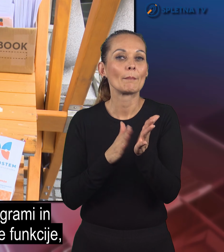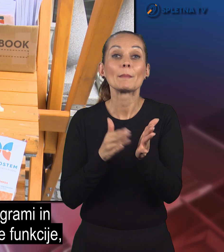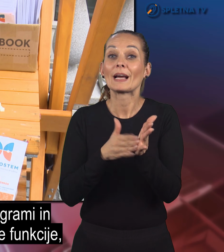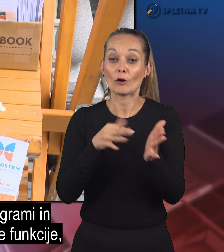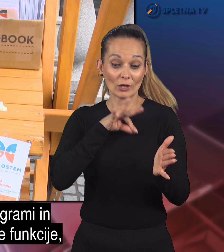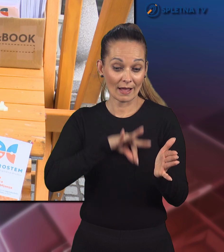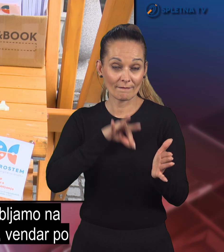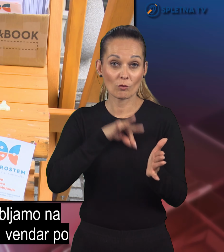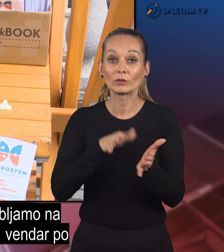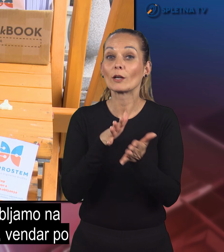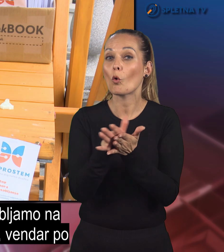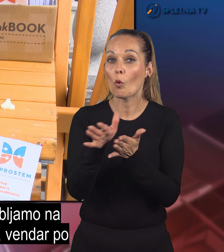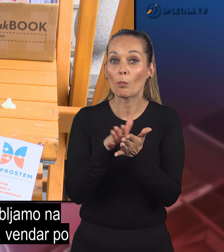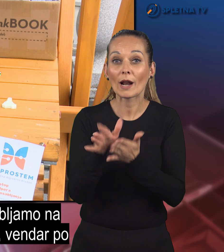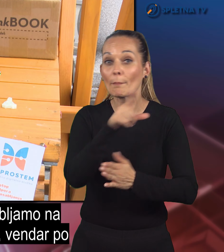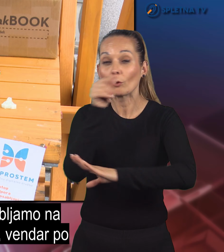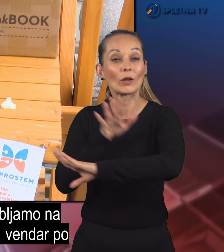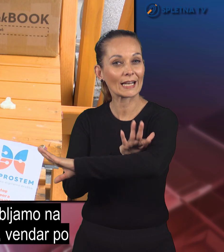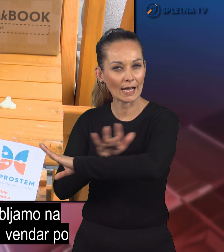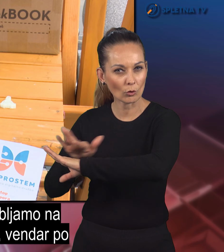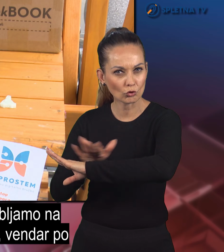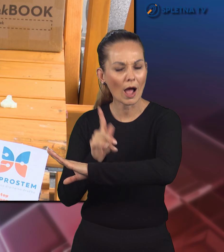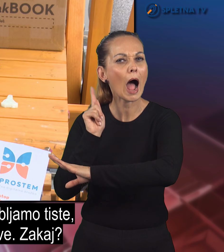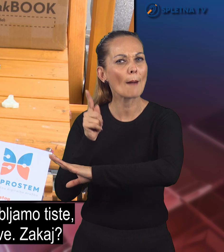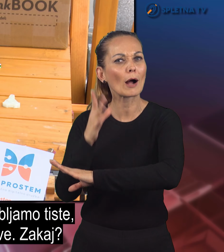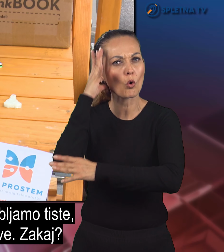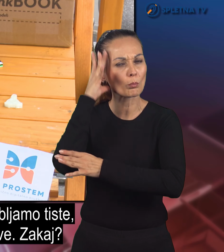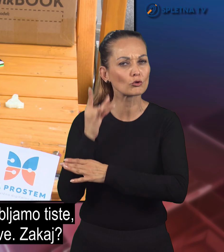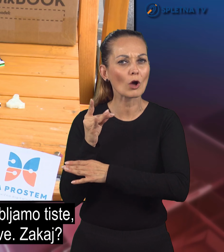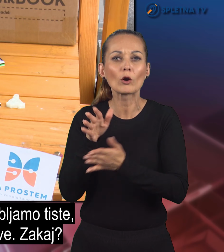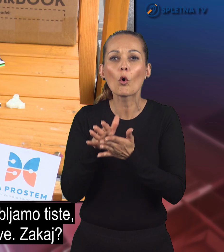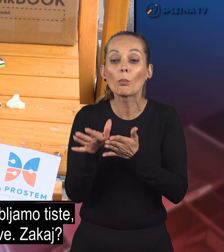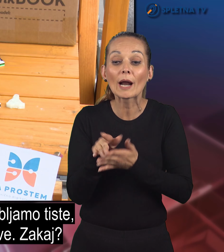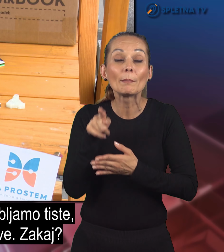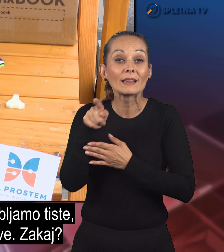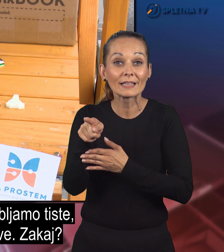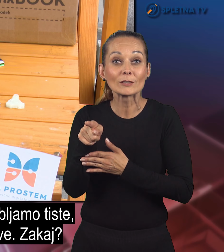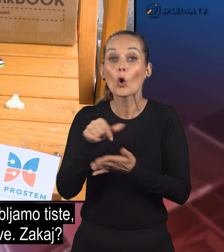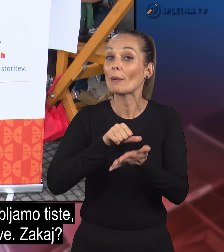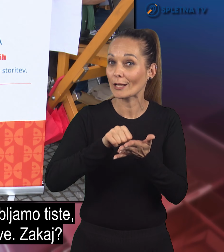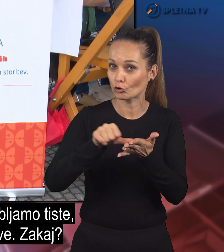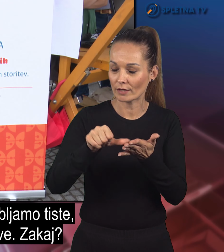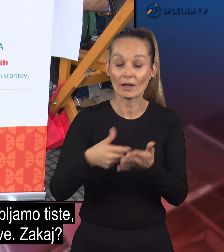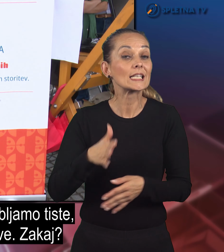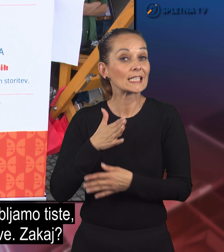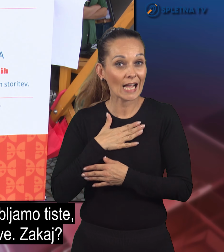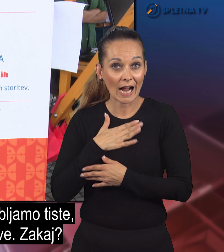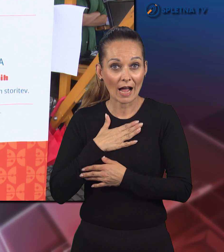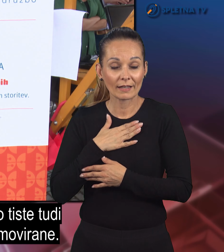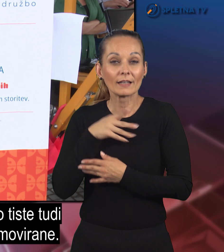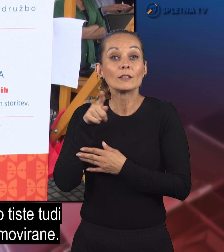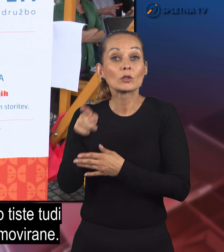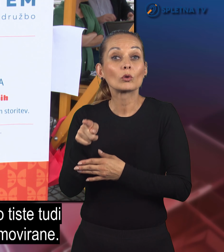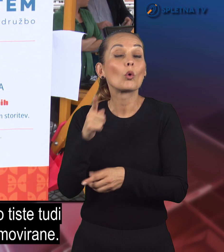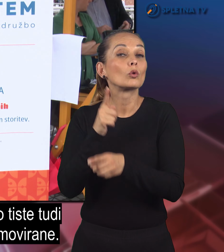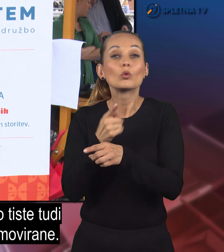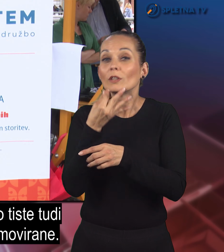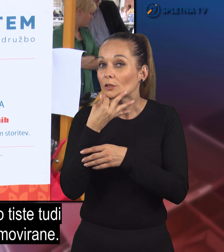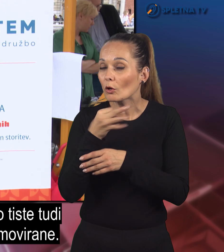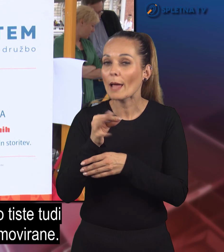neke funkcije, ki jih uporabljamo ljudje na računalnikih, vendar jih ponavadi uporabljamo tiste, ki so plačljive. Zakaj? Zato, ker so tiste